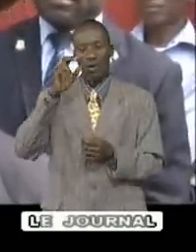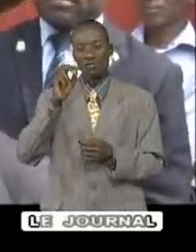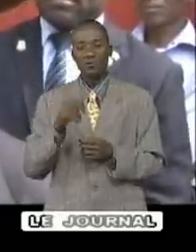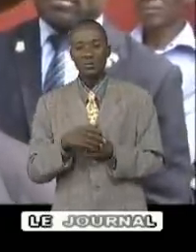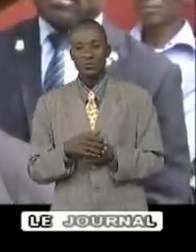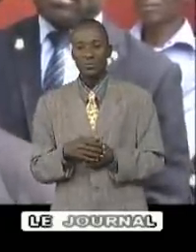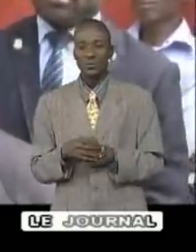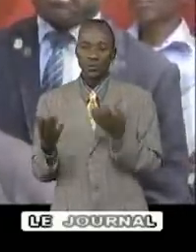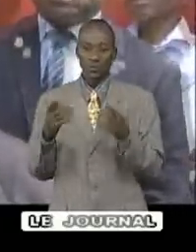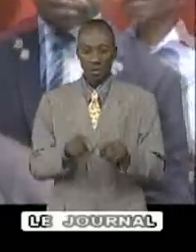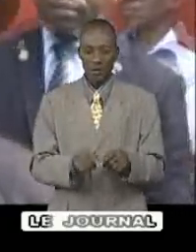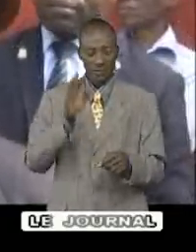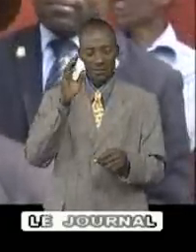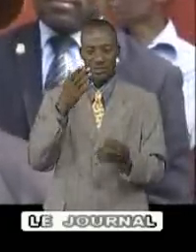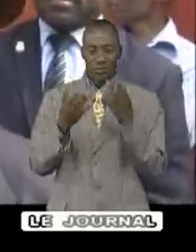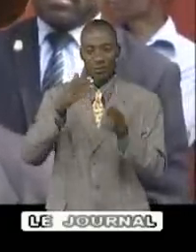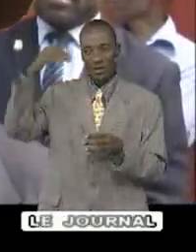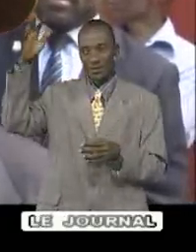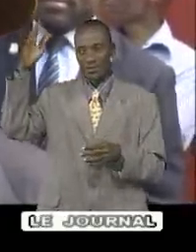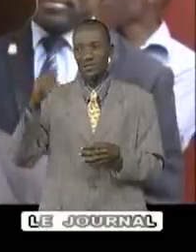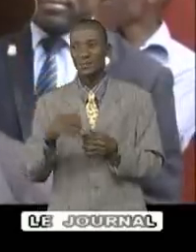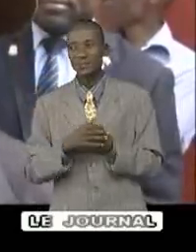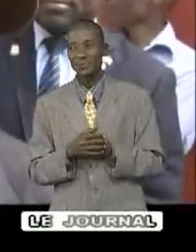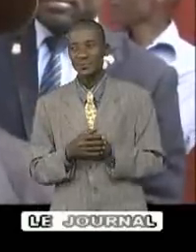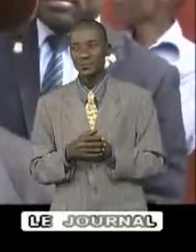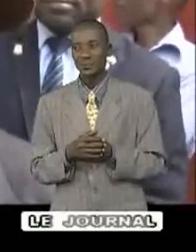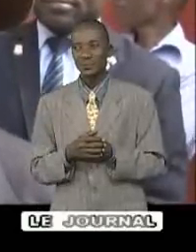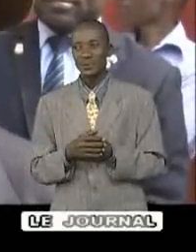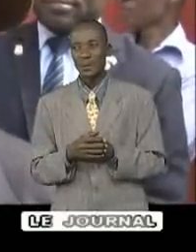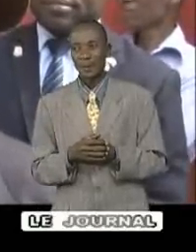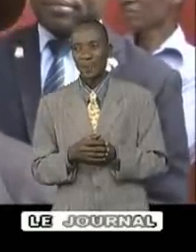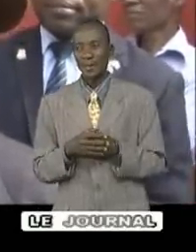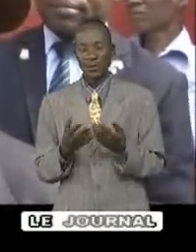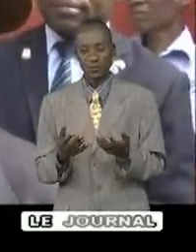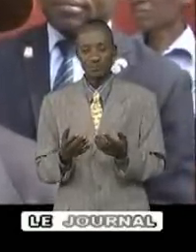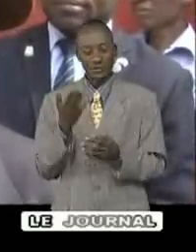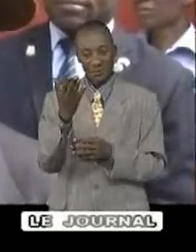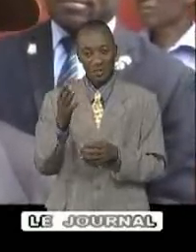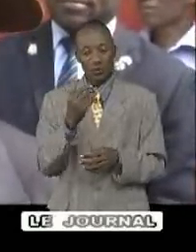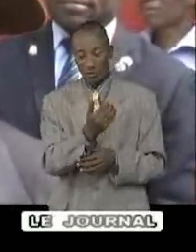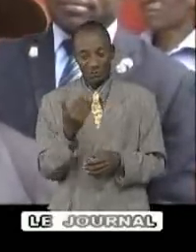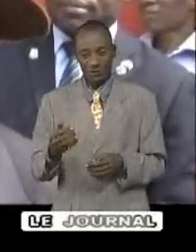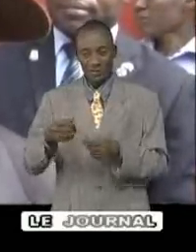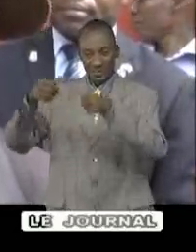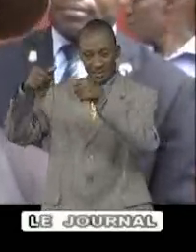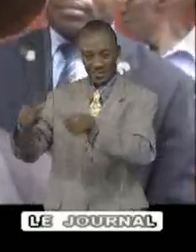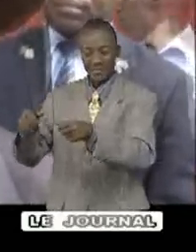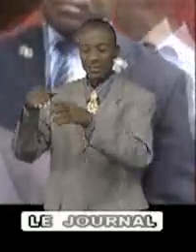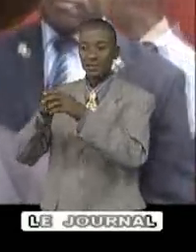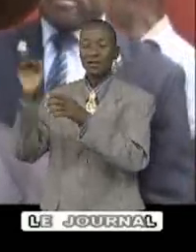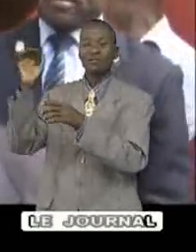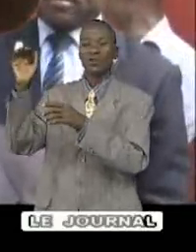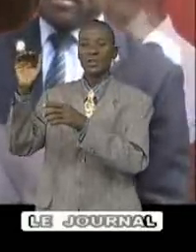à Kinshasa ou à l'étranger. C'est souvent la notabilité qui demande à nos propres enfants de rester dans la forêt pour faire la guerre à l'armée